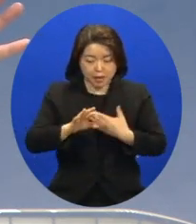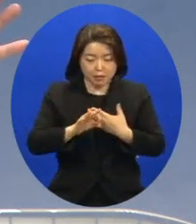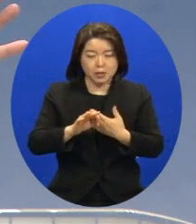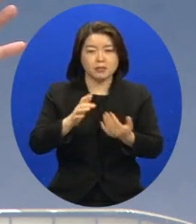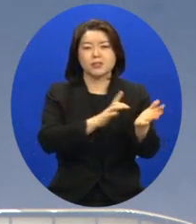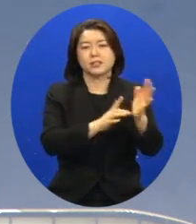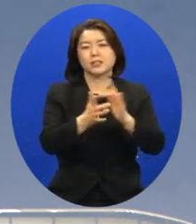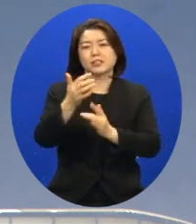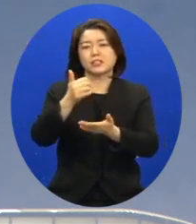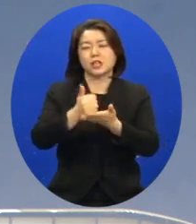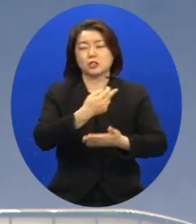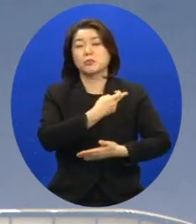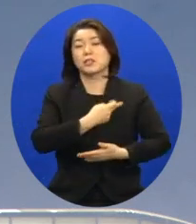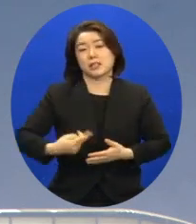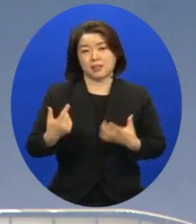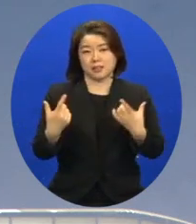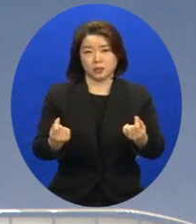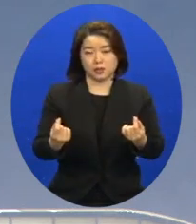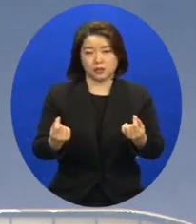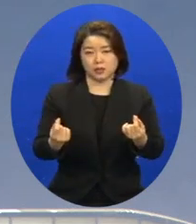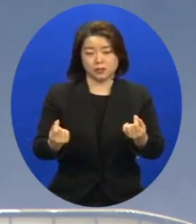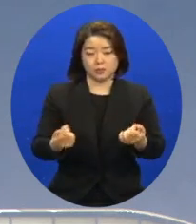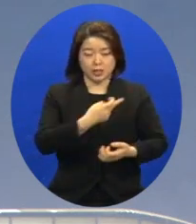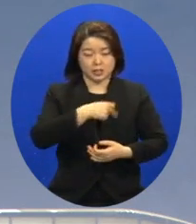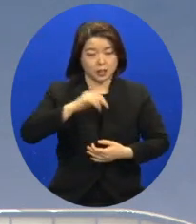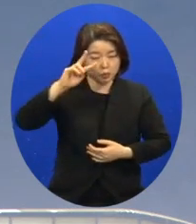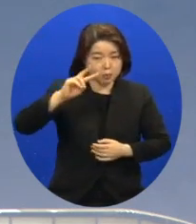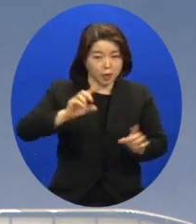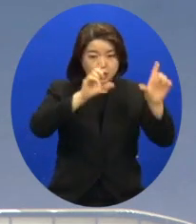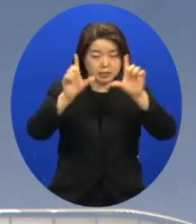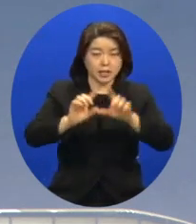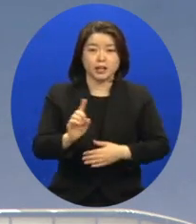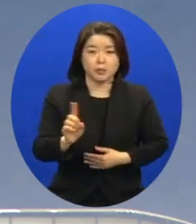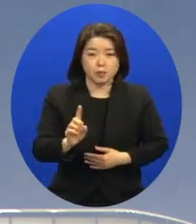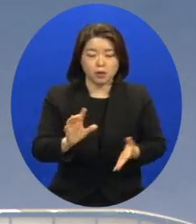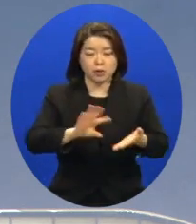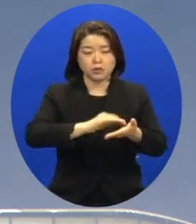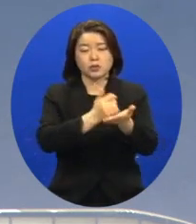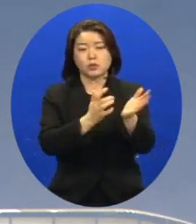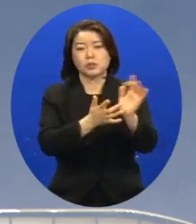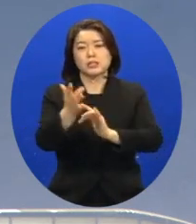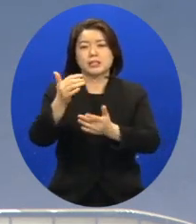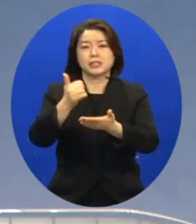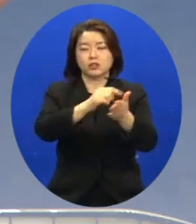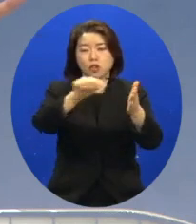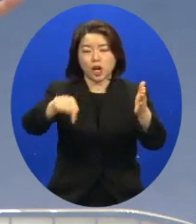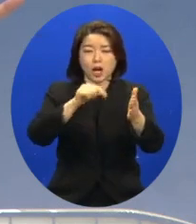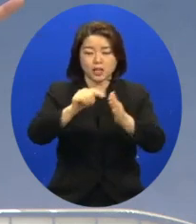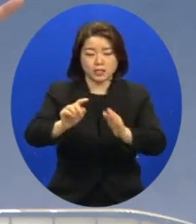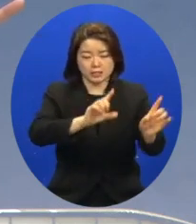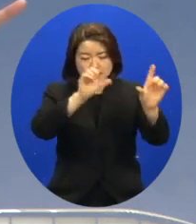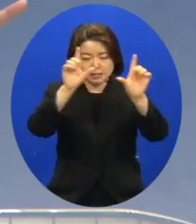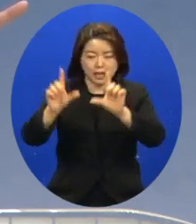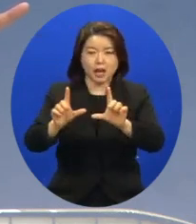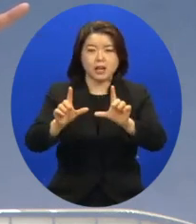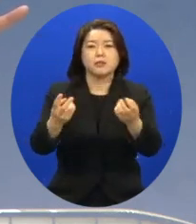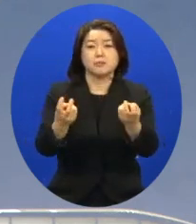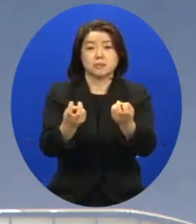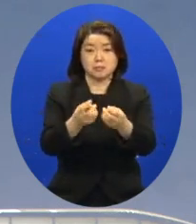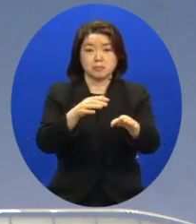제자입니다. 사도 바울이 살았던 게 뭡니까? 그리스도 예수 안에서 행하는 생활 방식이라고